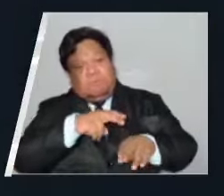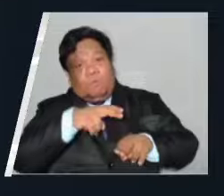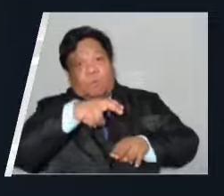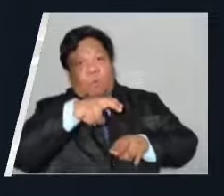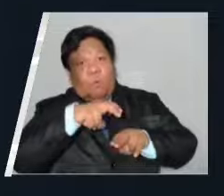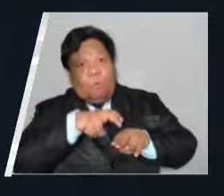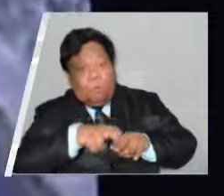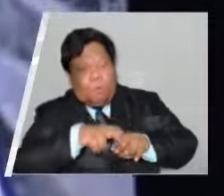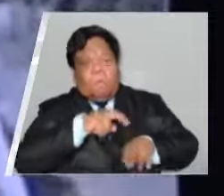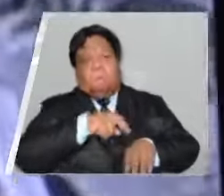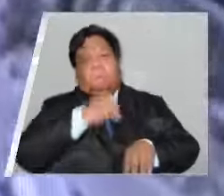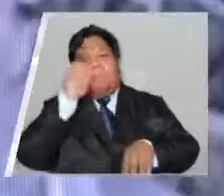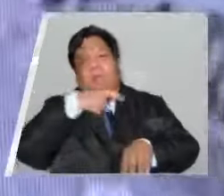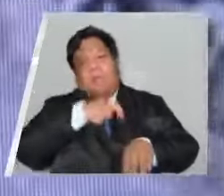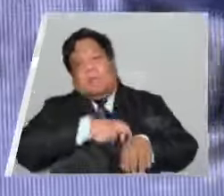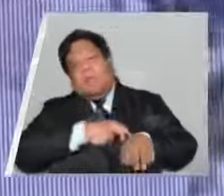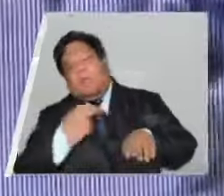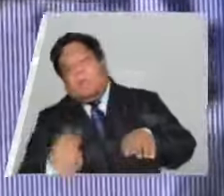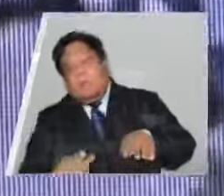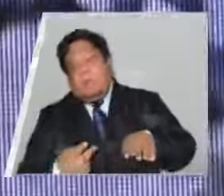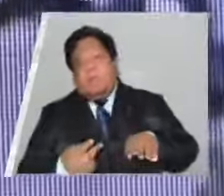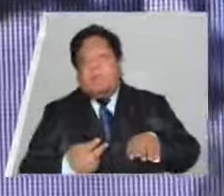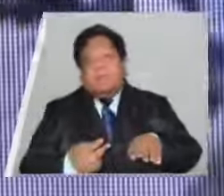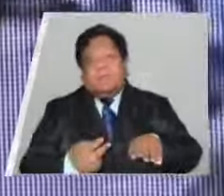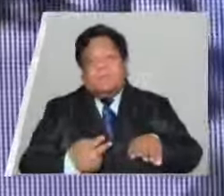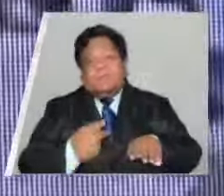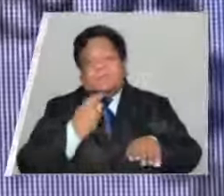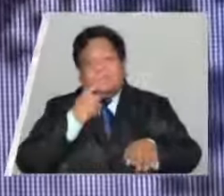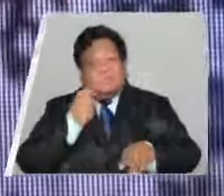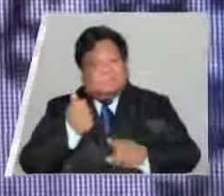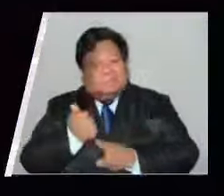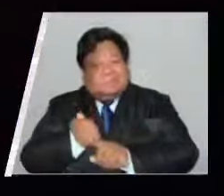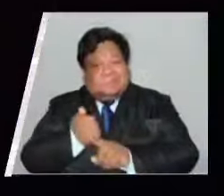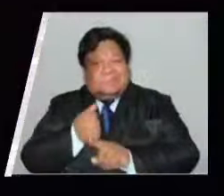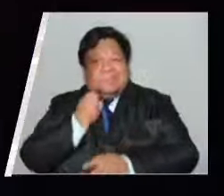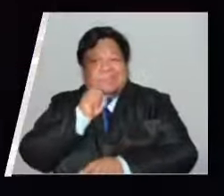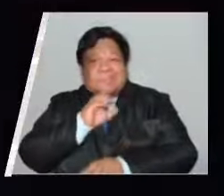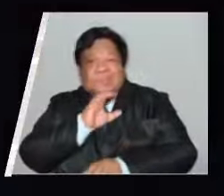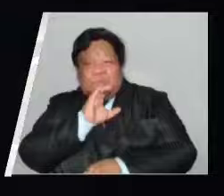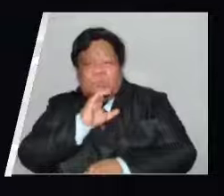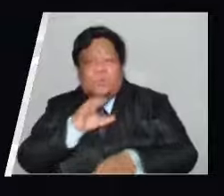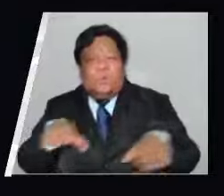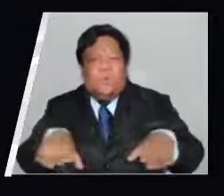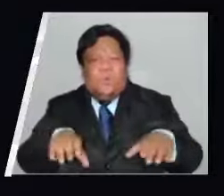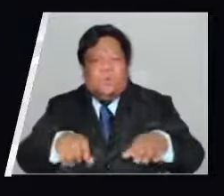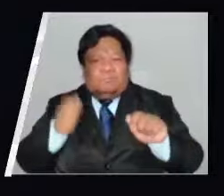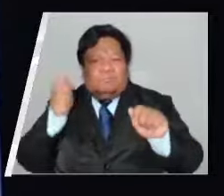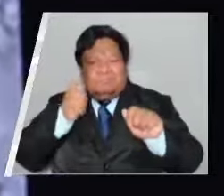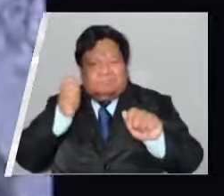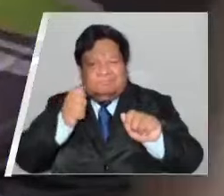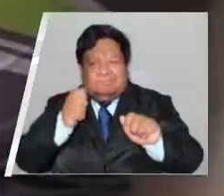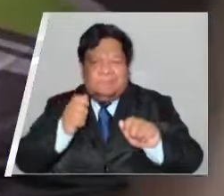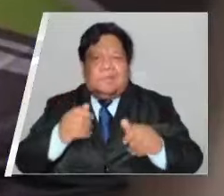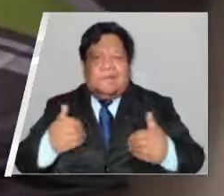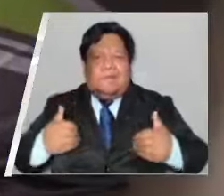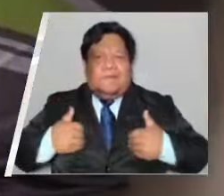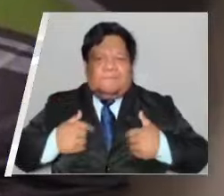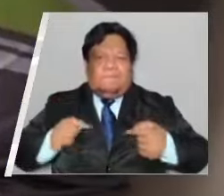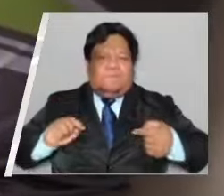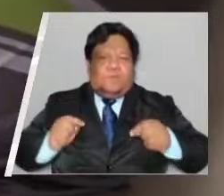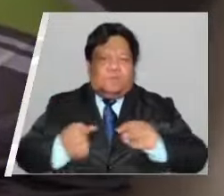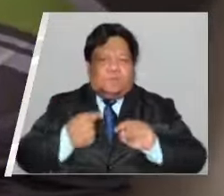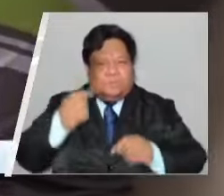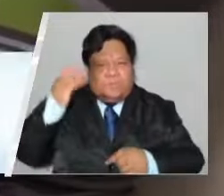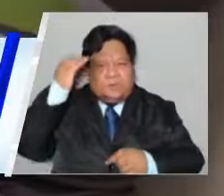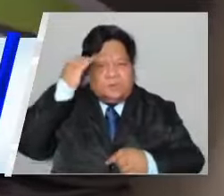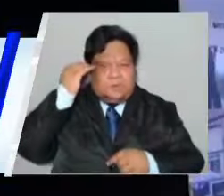pang pumailalim ang 65 anyos na nagtatrabaho bilang mason. Nagtamo ang biktima ng pinsala sa ulo. Ayon sa City of